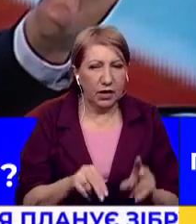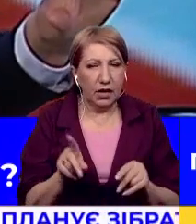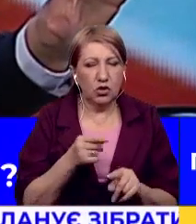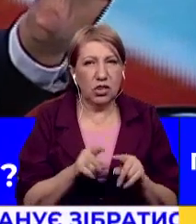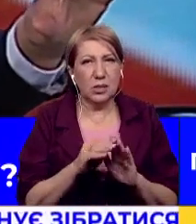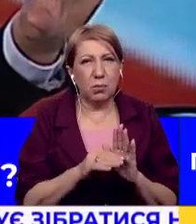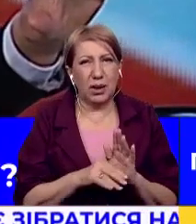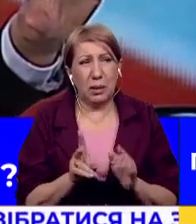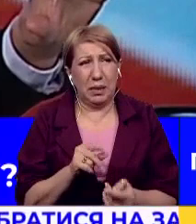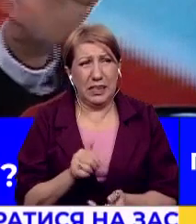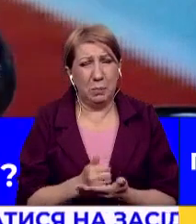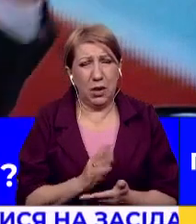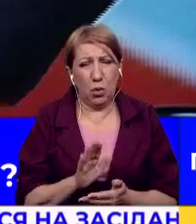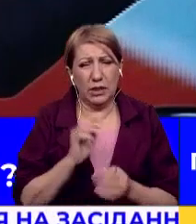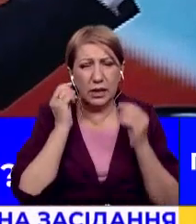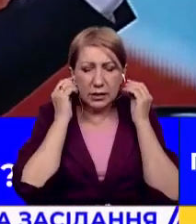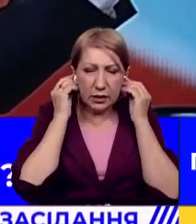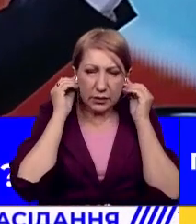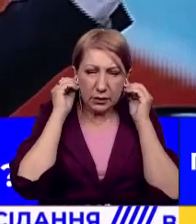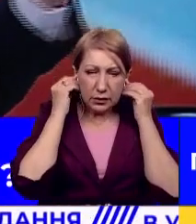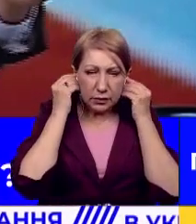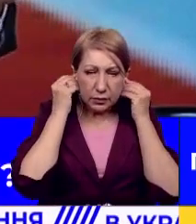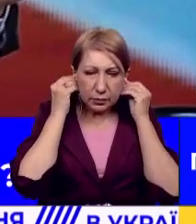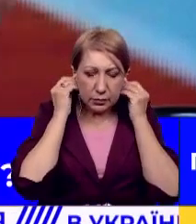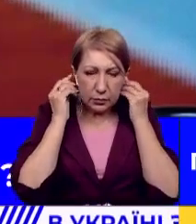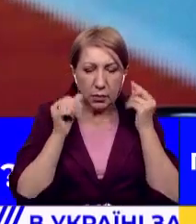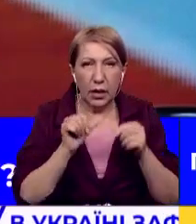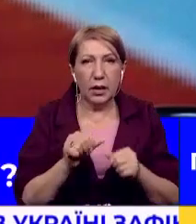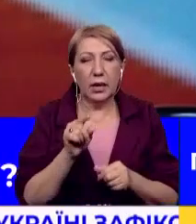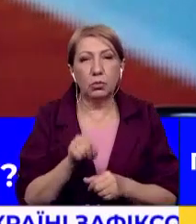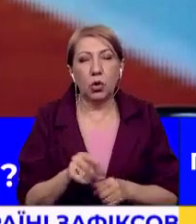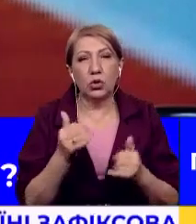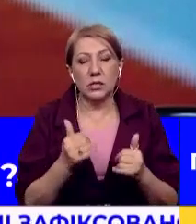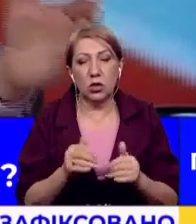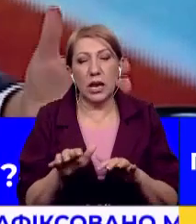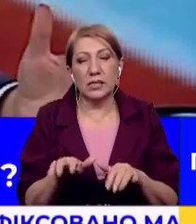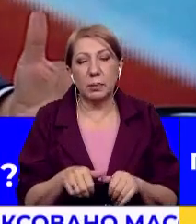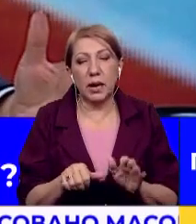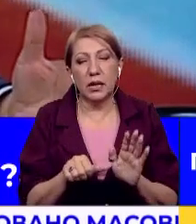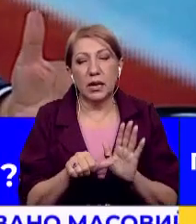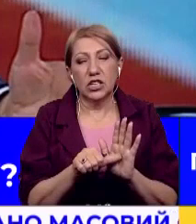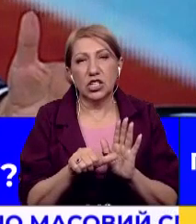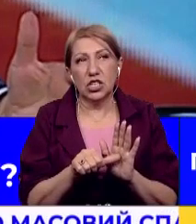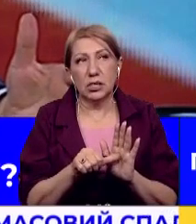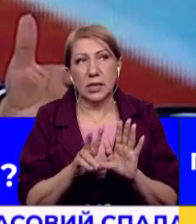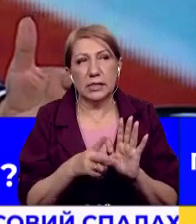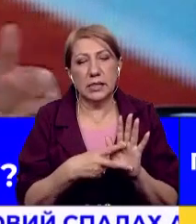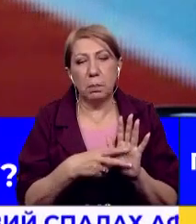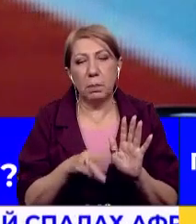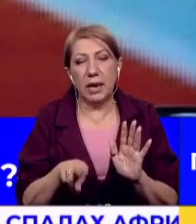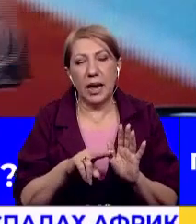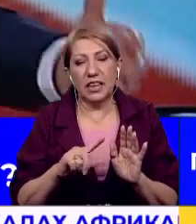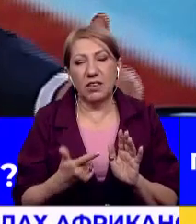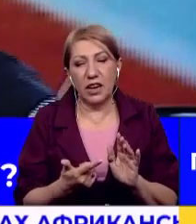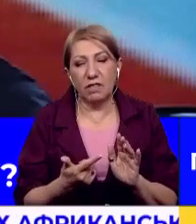що ця програма не пріоритетна. От про що це говорить. Крім того, сьогодні забрали 6, майже 7 мільярдів гривень